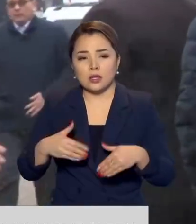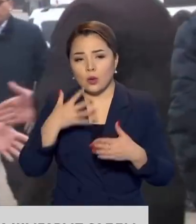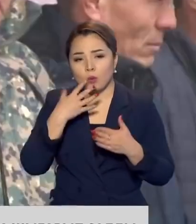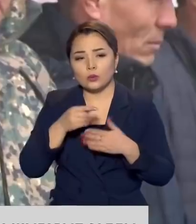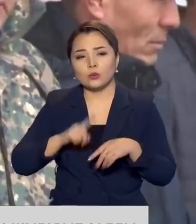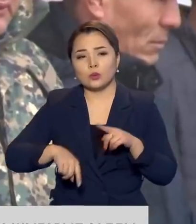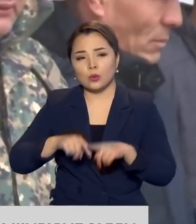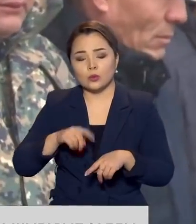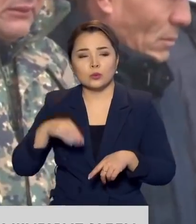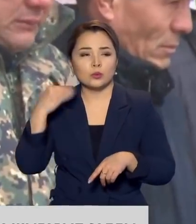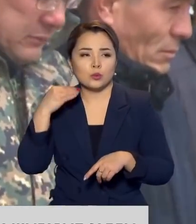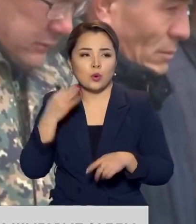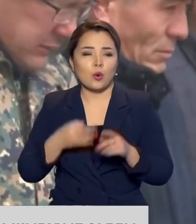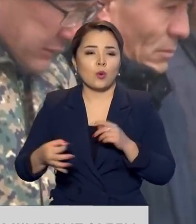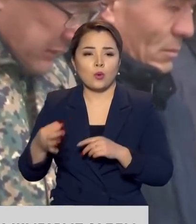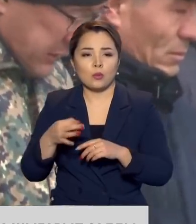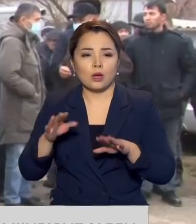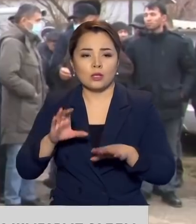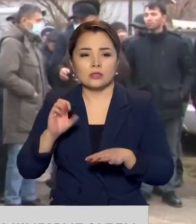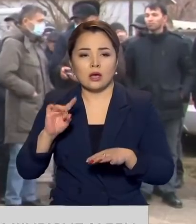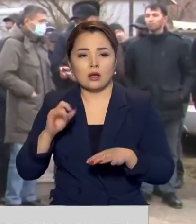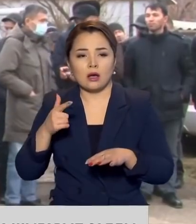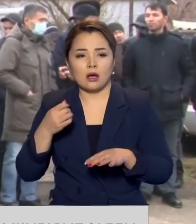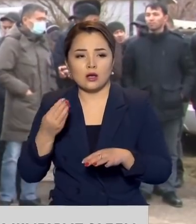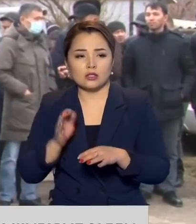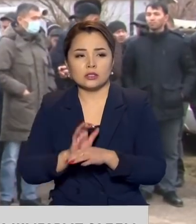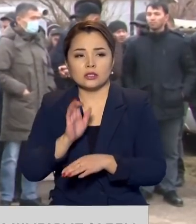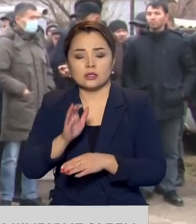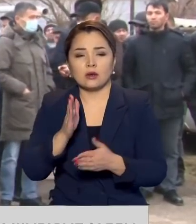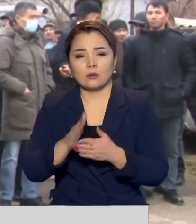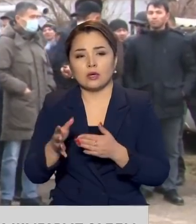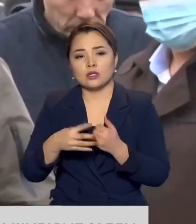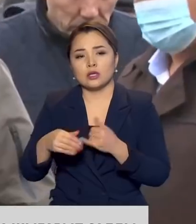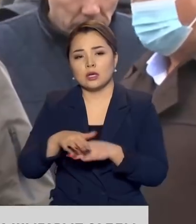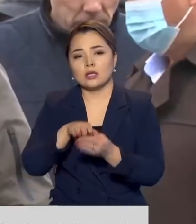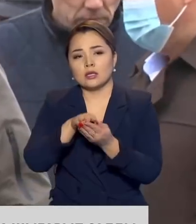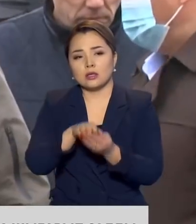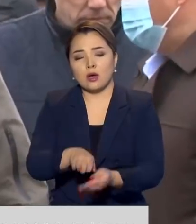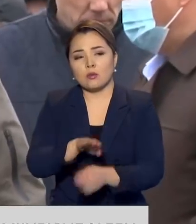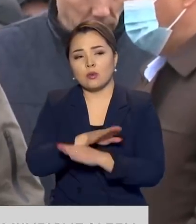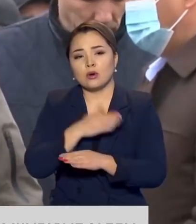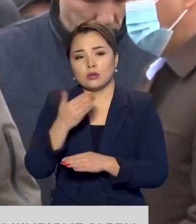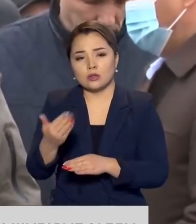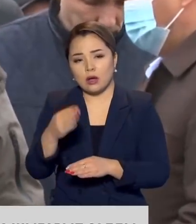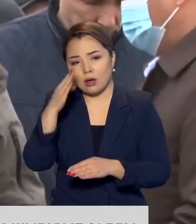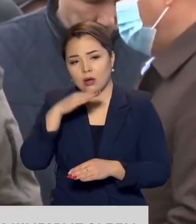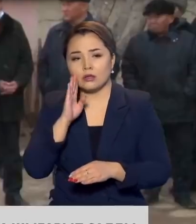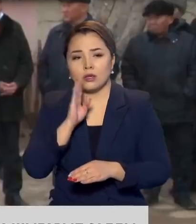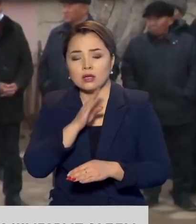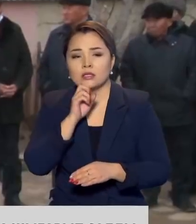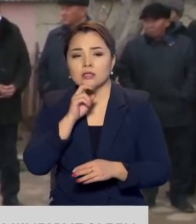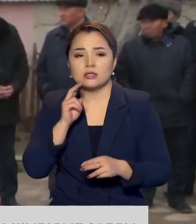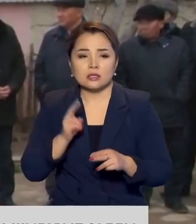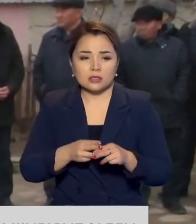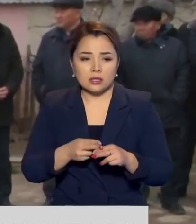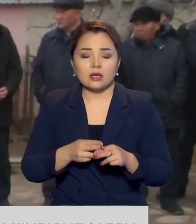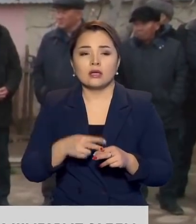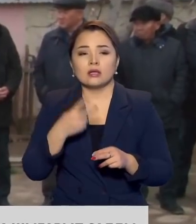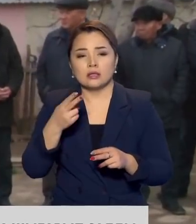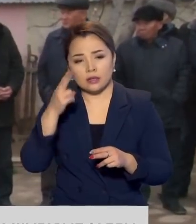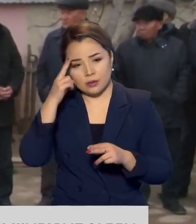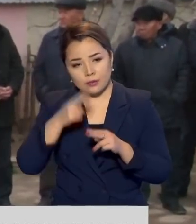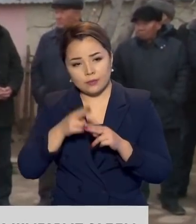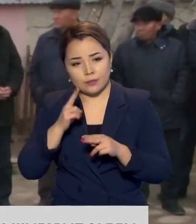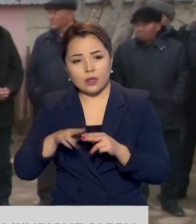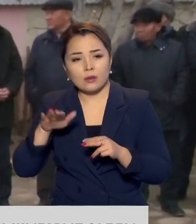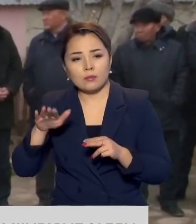өзінің туған жері Түркістан облысы Сарағаш ауданына жеткізіліп жерленді. Марқұмның соңында ата-анасы, әпкесі және 2 інісі